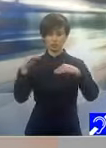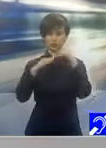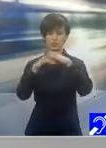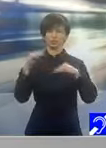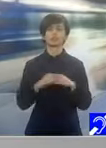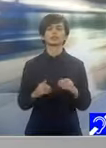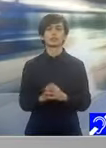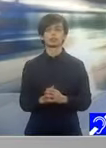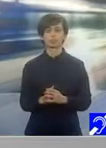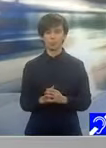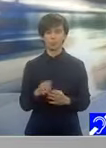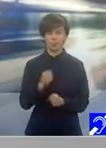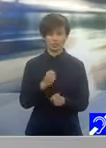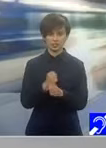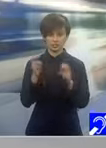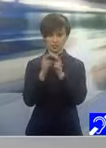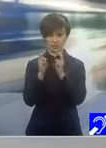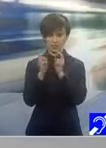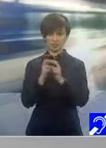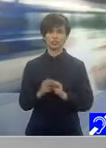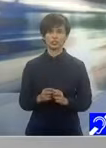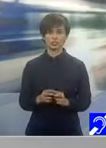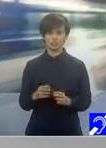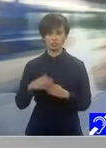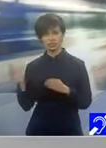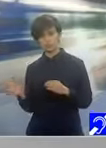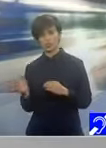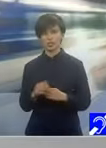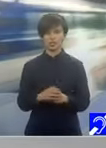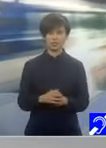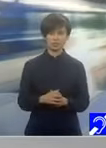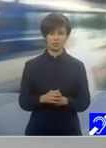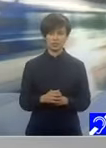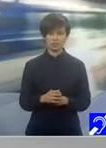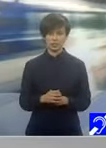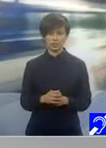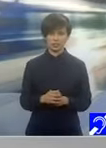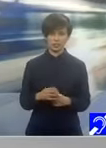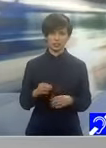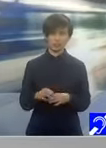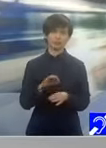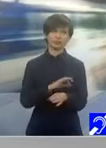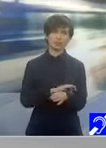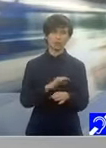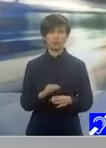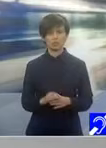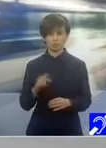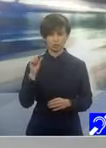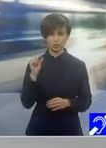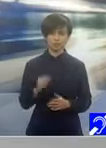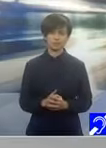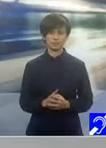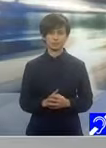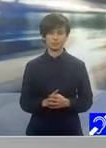A trebuit să ne facem un branșament electric separat și acela a durat un pic. Și